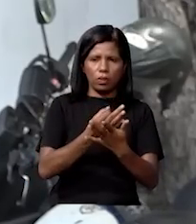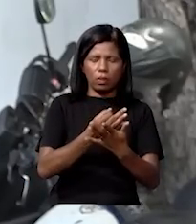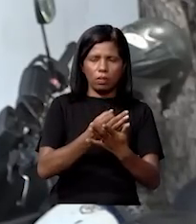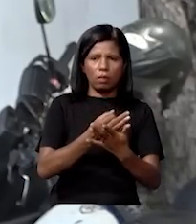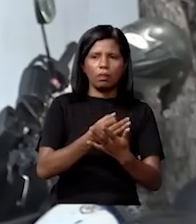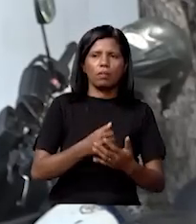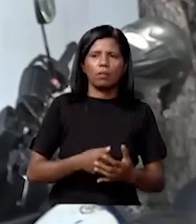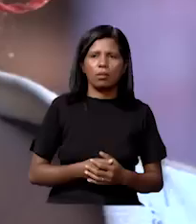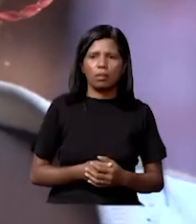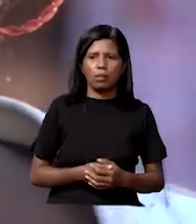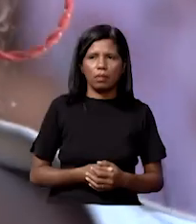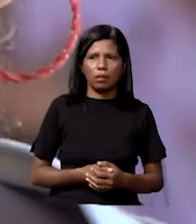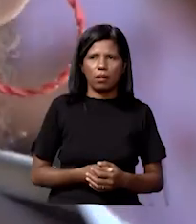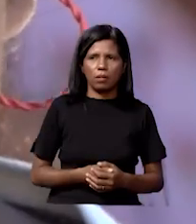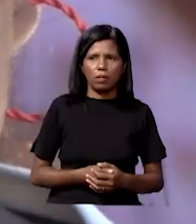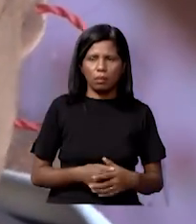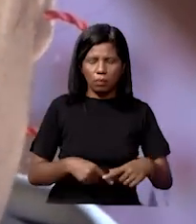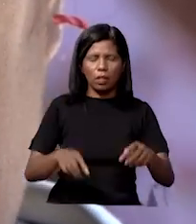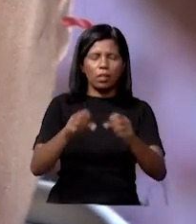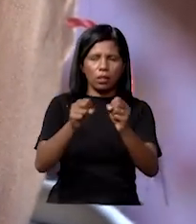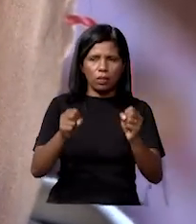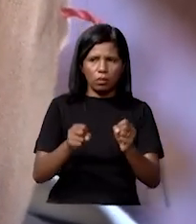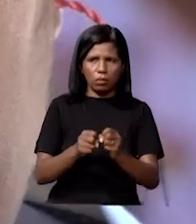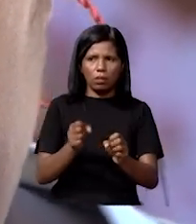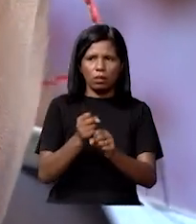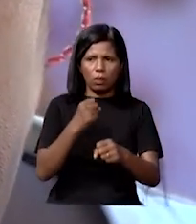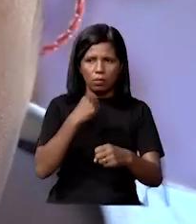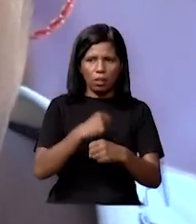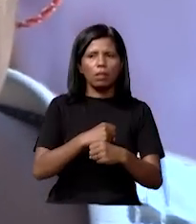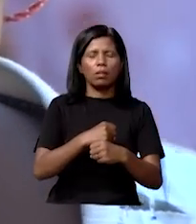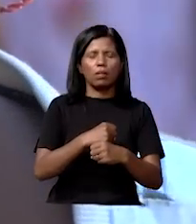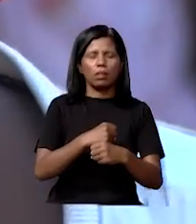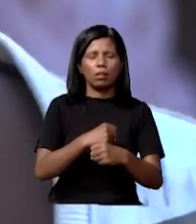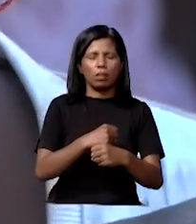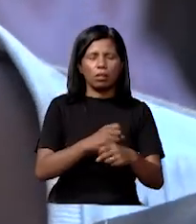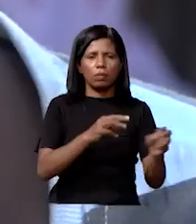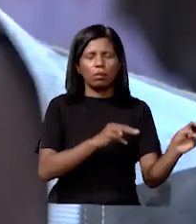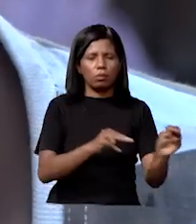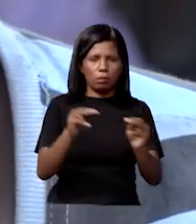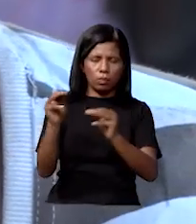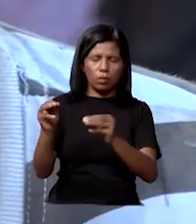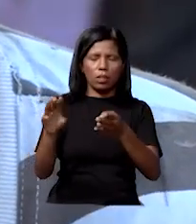ser pila ba suku ka tu bel halo sura tras fere